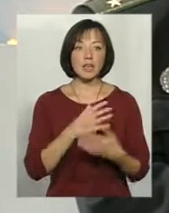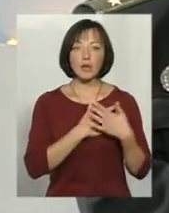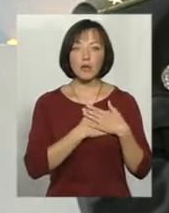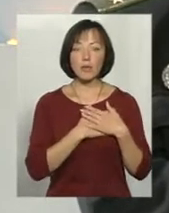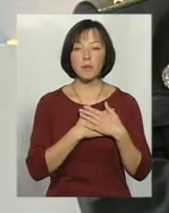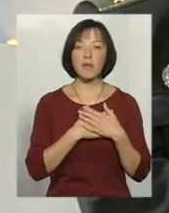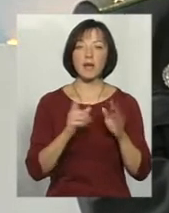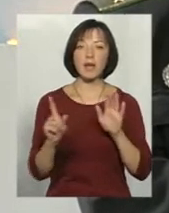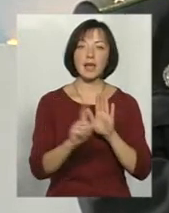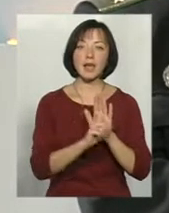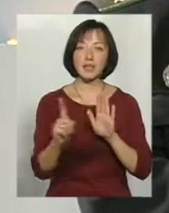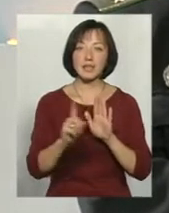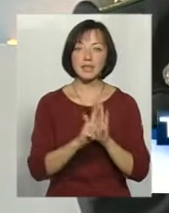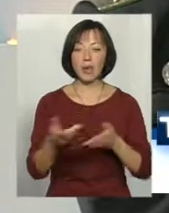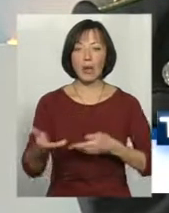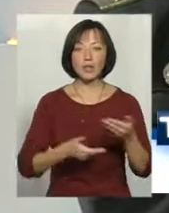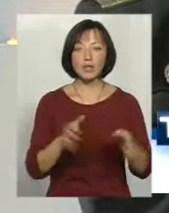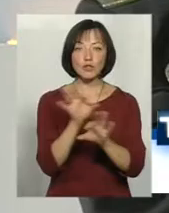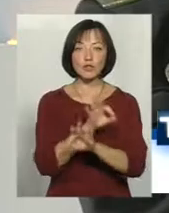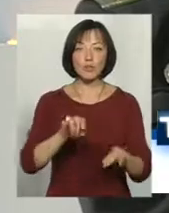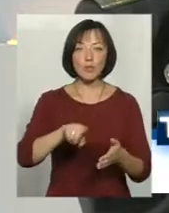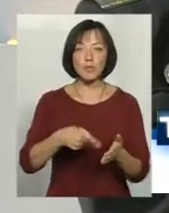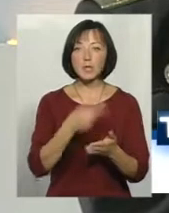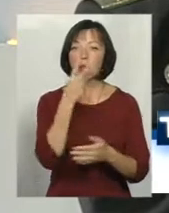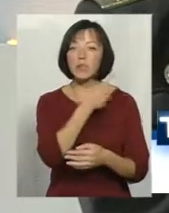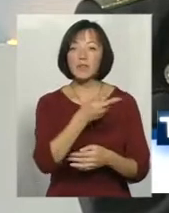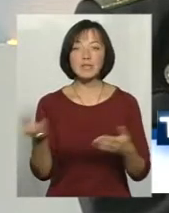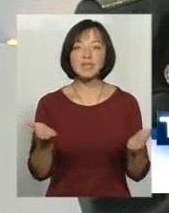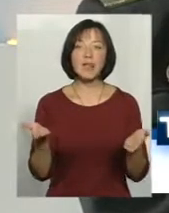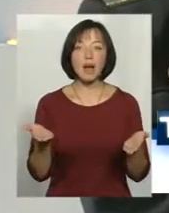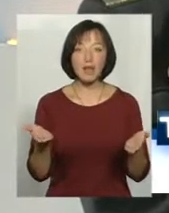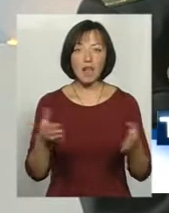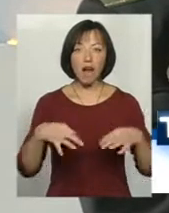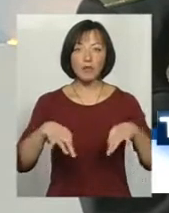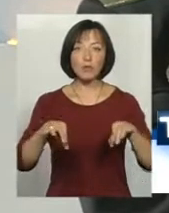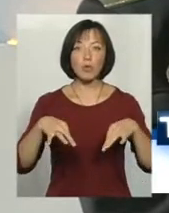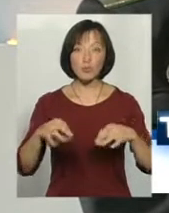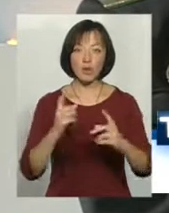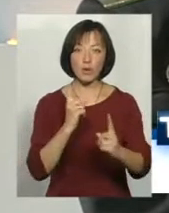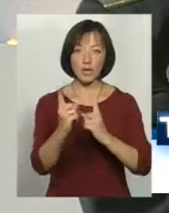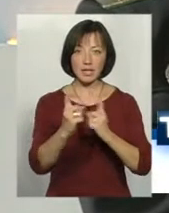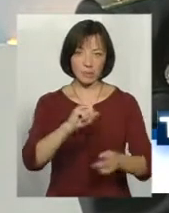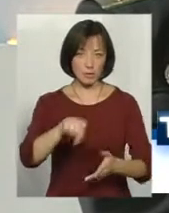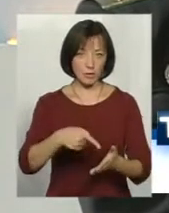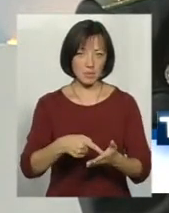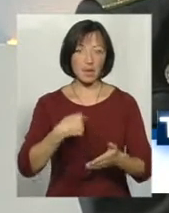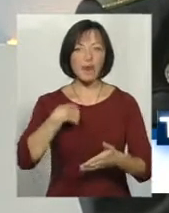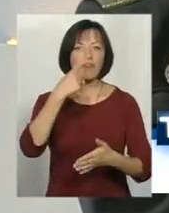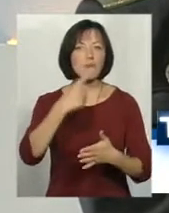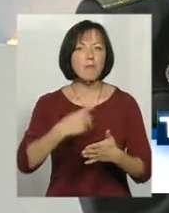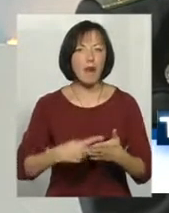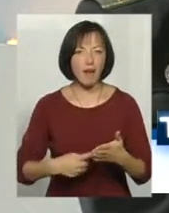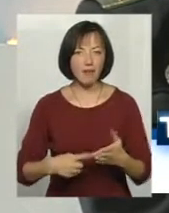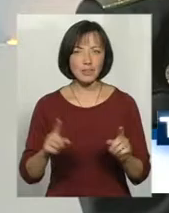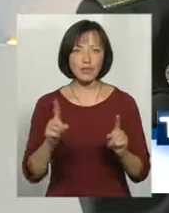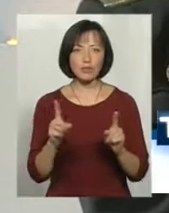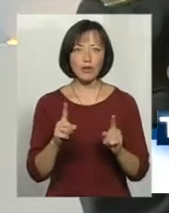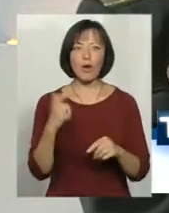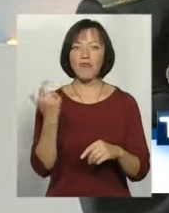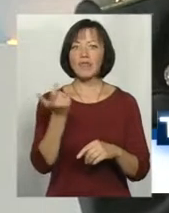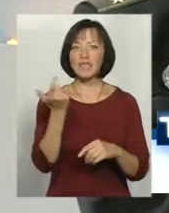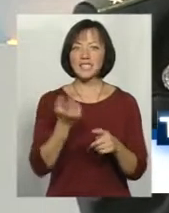чудовому місту. Да? Подивіться, які автомобілі їздять по місту. Я впевнений, що володарі